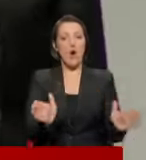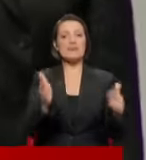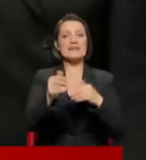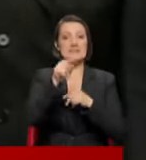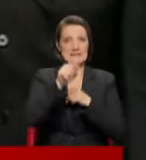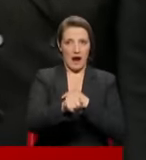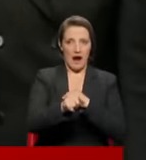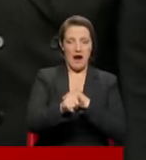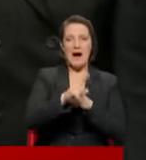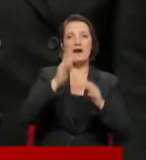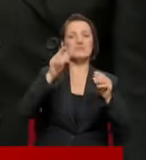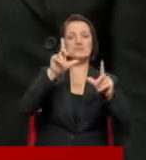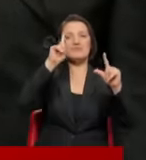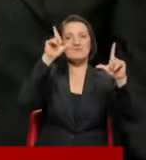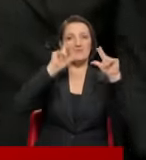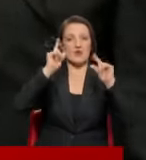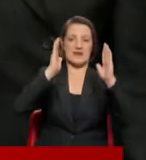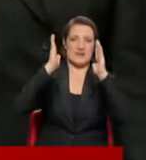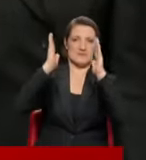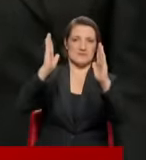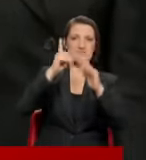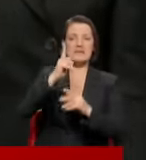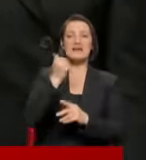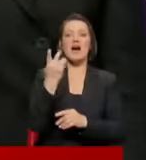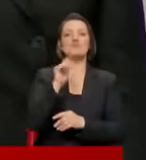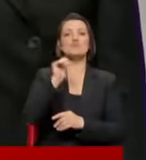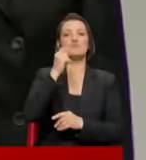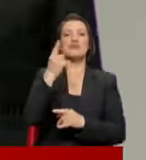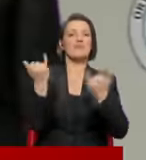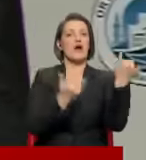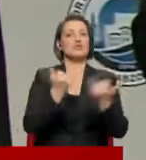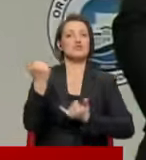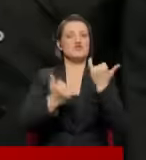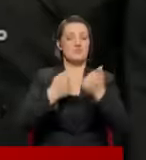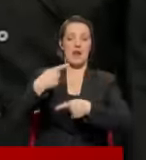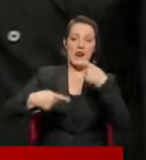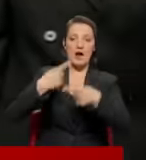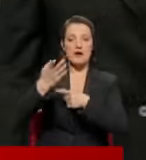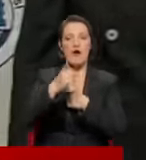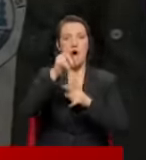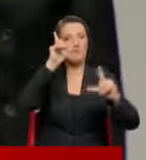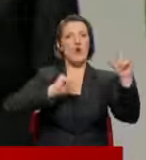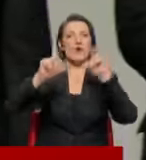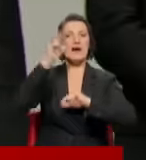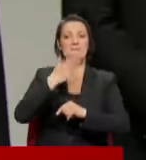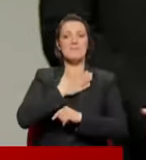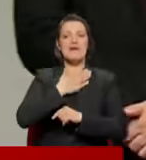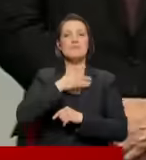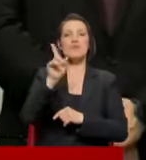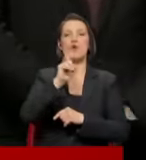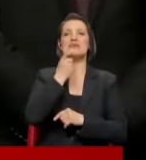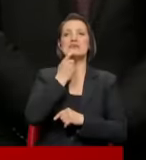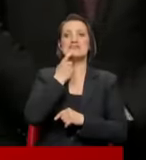odasında astığı bir fotoğraf üzerinden birkaç gündür bir tartışma işliyor. O fotoğraf benim 10